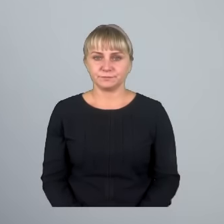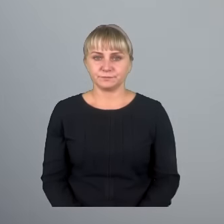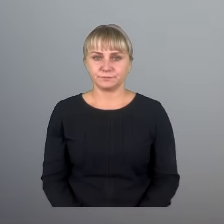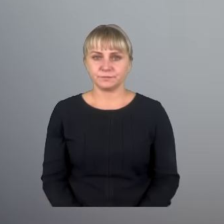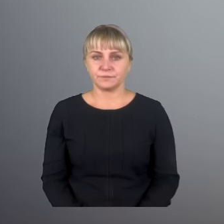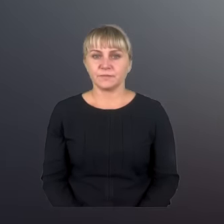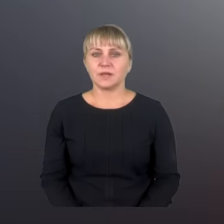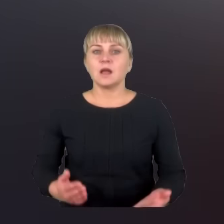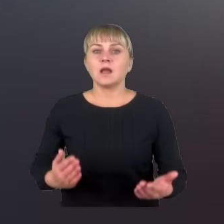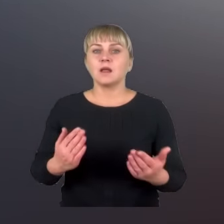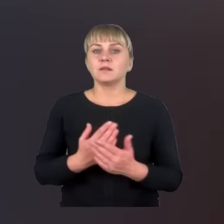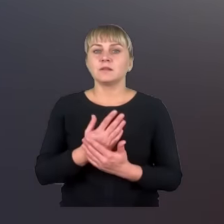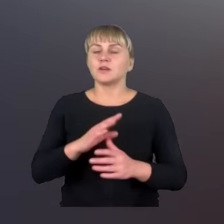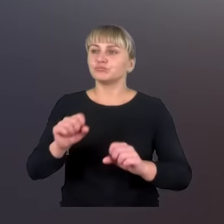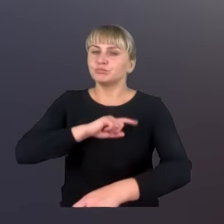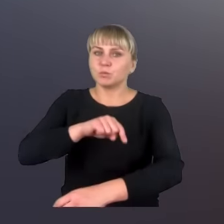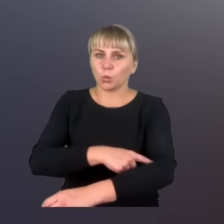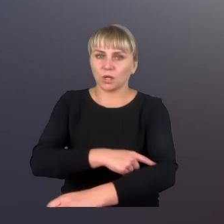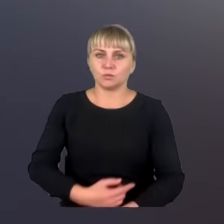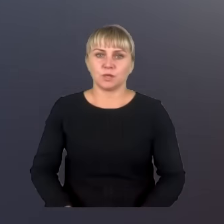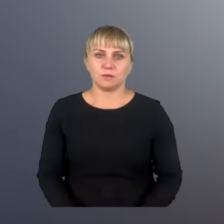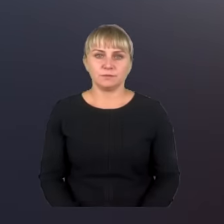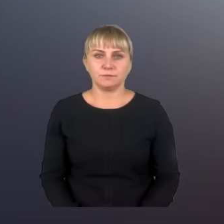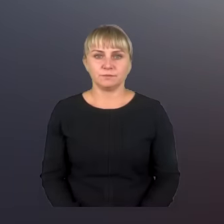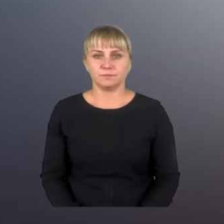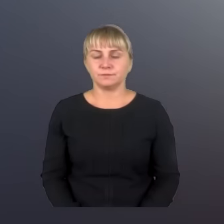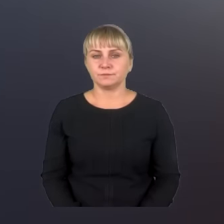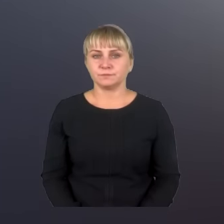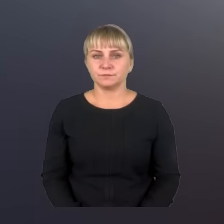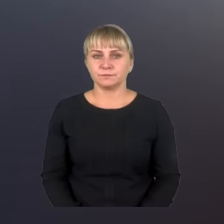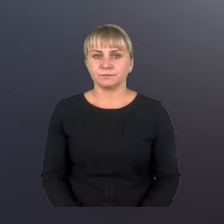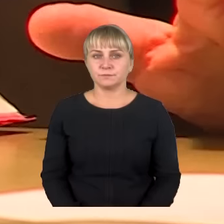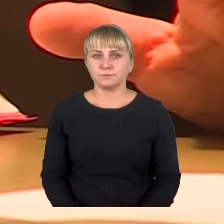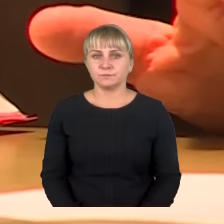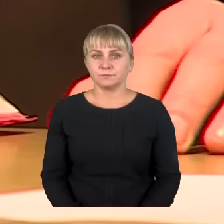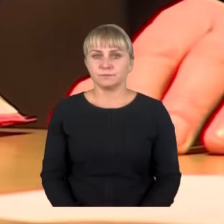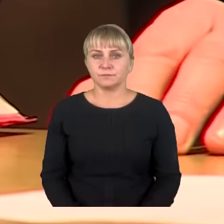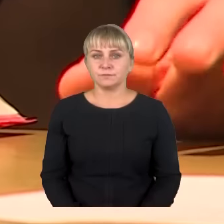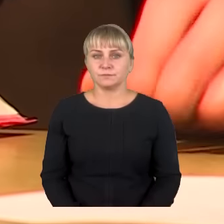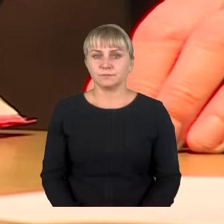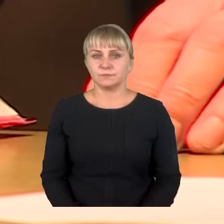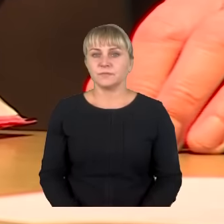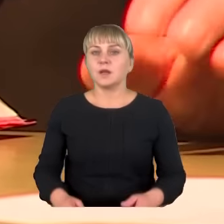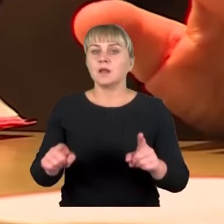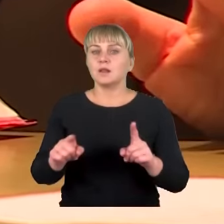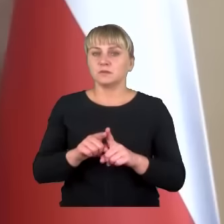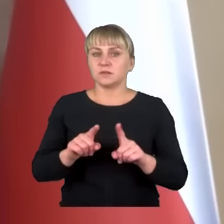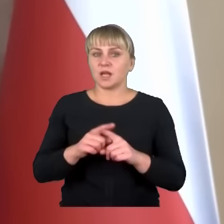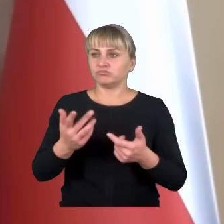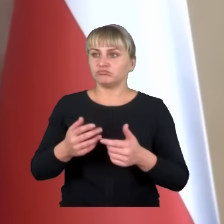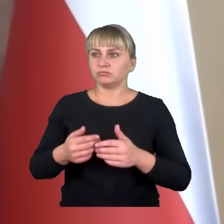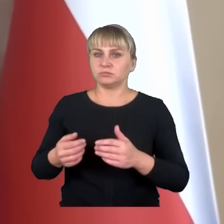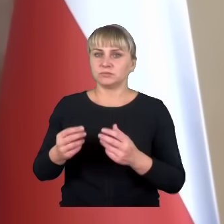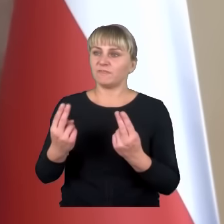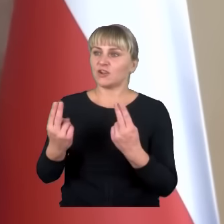Przez zamach na prokuraturę. Że pana decyzja jest bezprawna. Nosi znamiona popełnienia przestępstwa. Po podważanie statusu sędziów. I